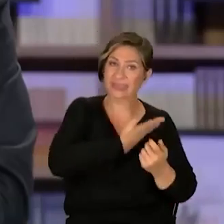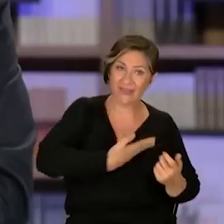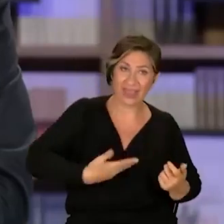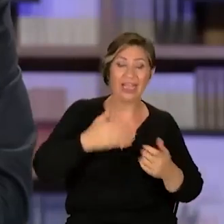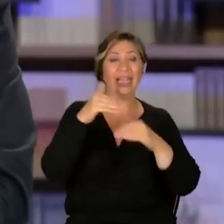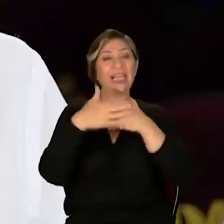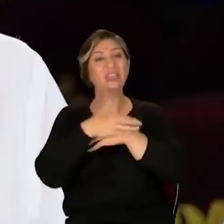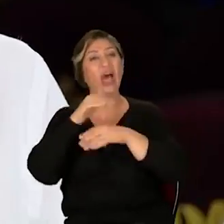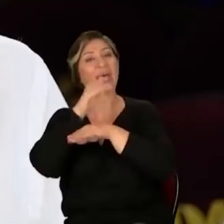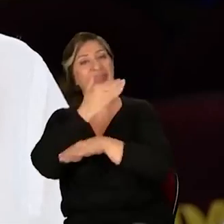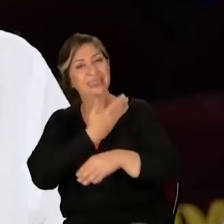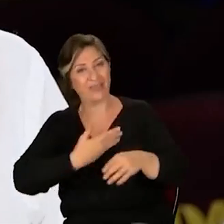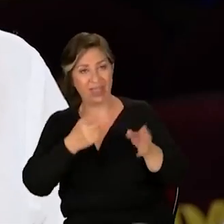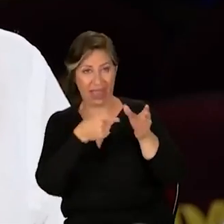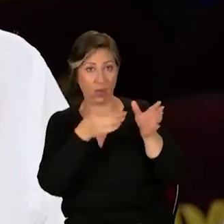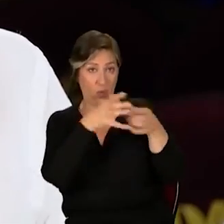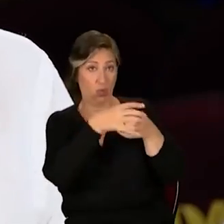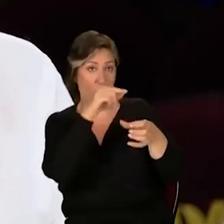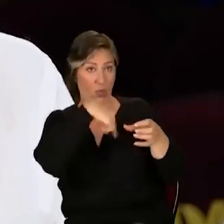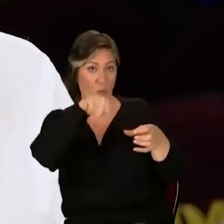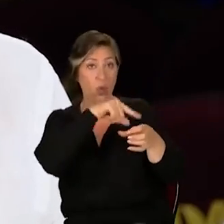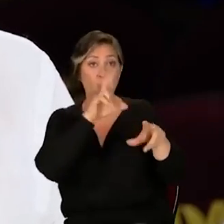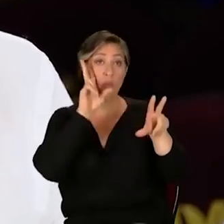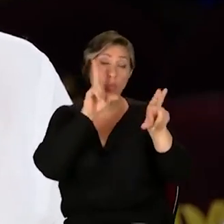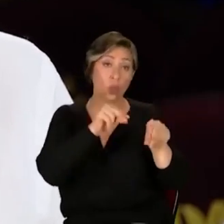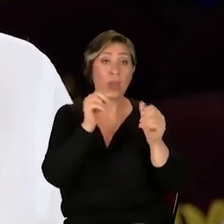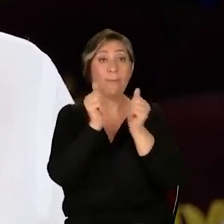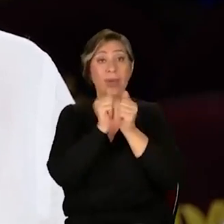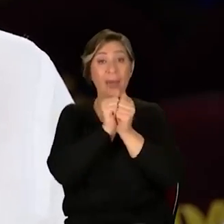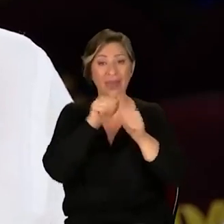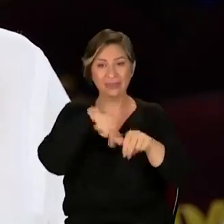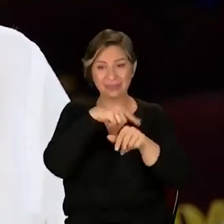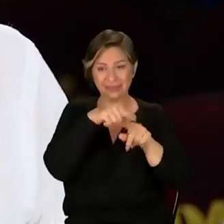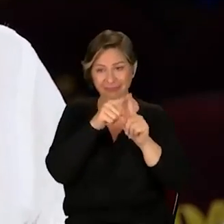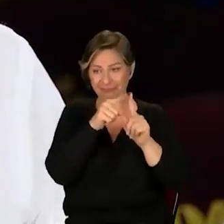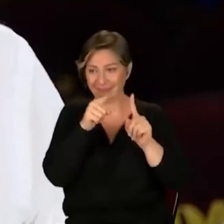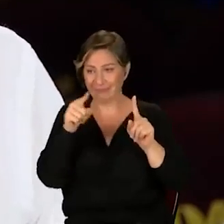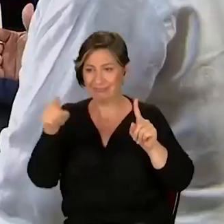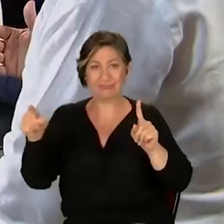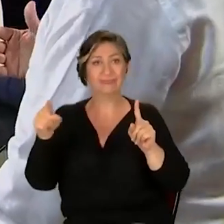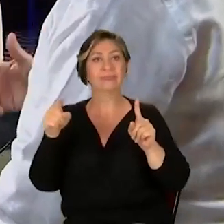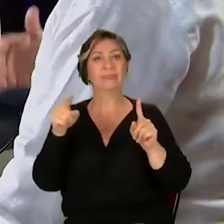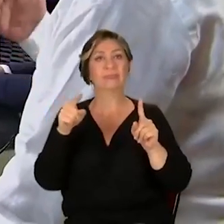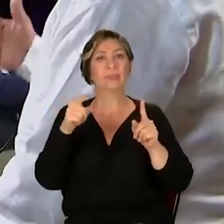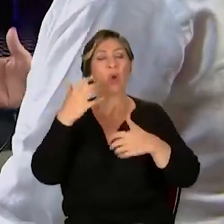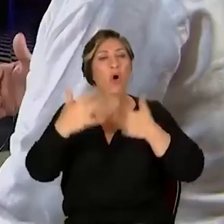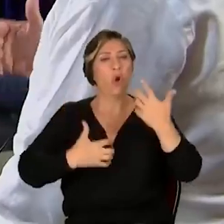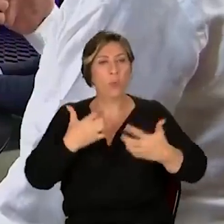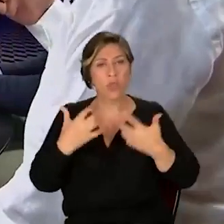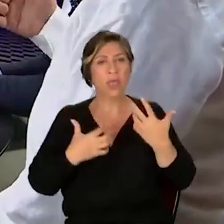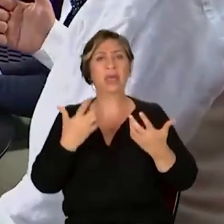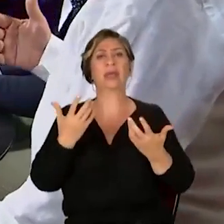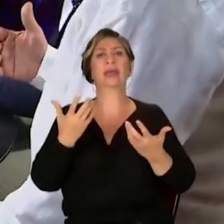sevenler, gece hayatını sevenler. Onların uykuyla beraber süre gelen bütün ritimleri de, işte